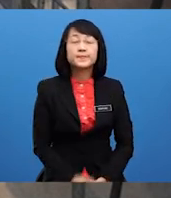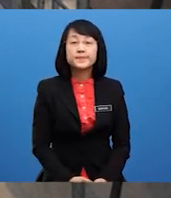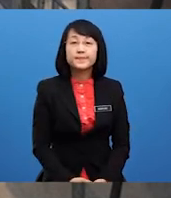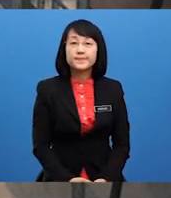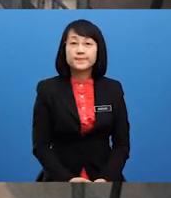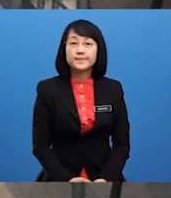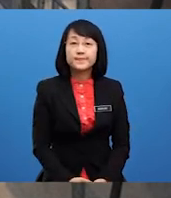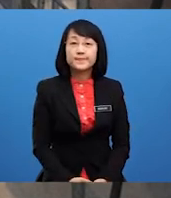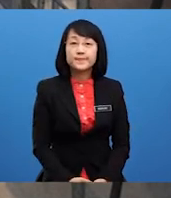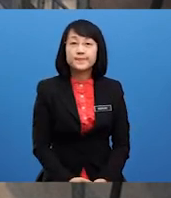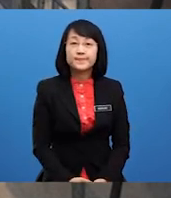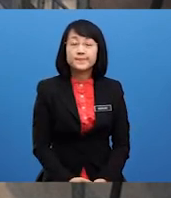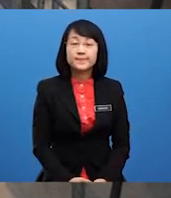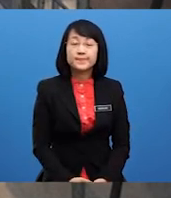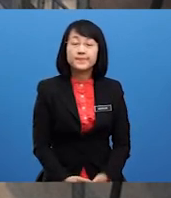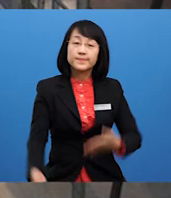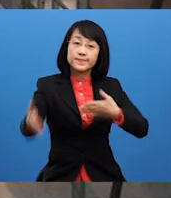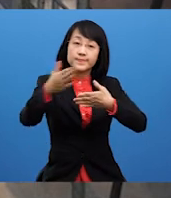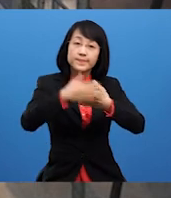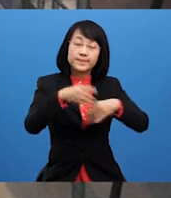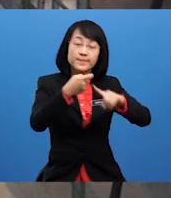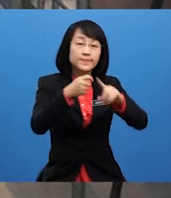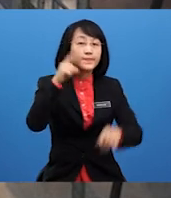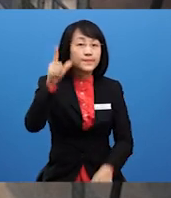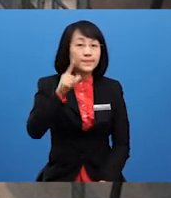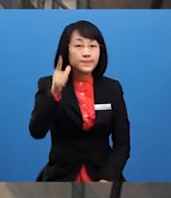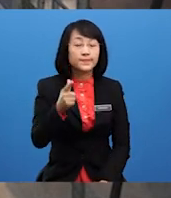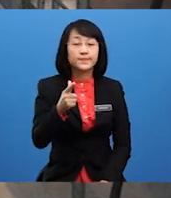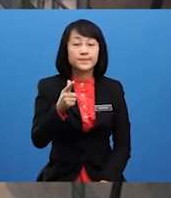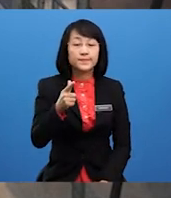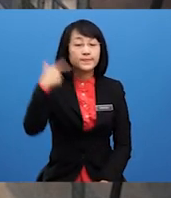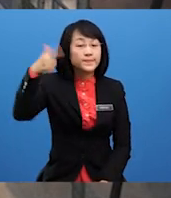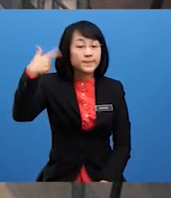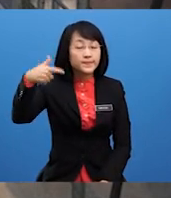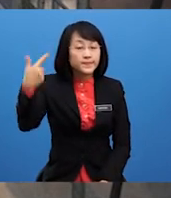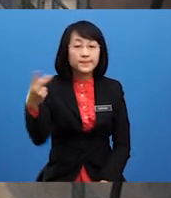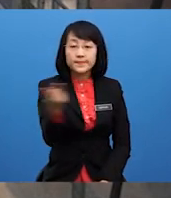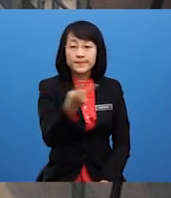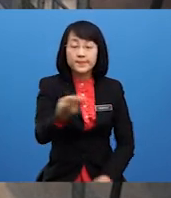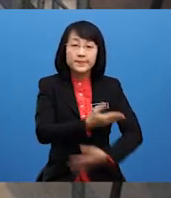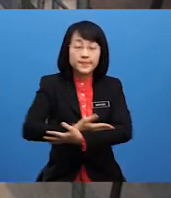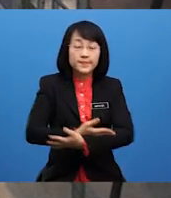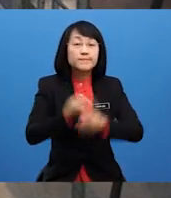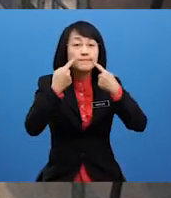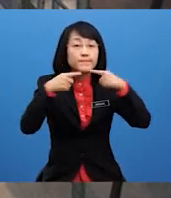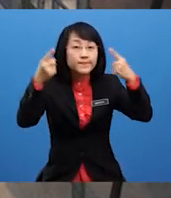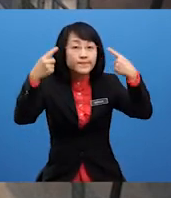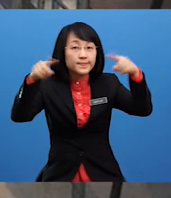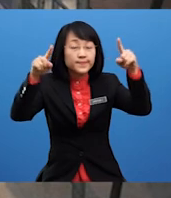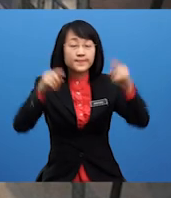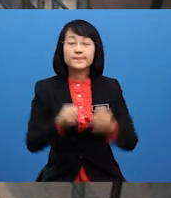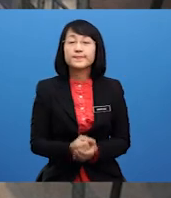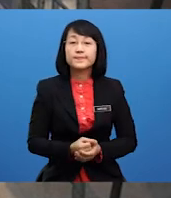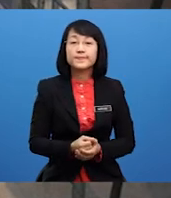Ternyata, sekembalinya mereka dari London, kedua anak mereka telah berjaya memberikan sumbangan yang